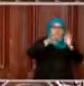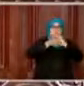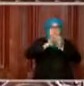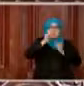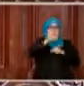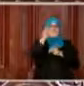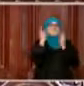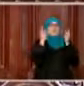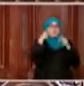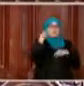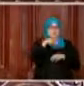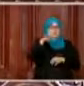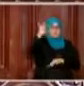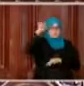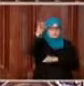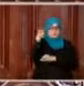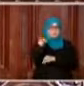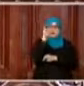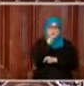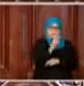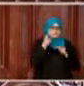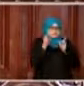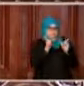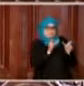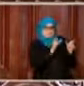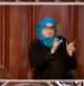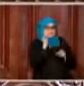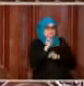وثرواتها. كل واحد من